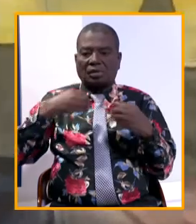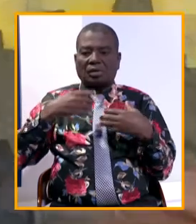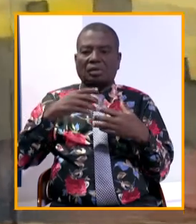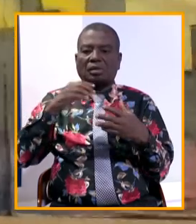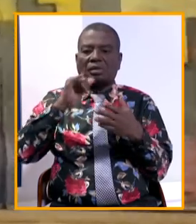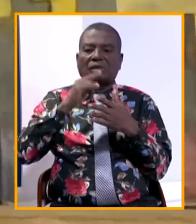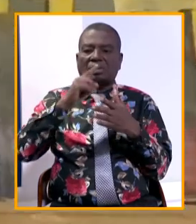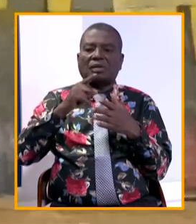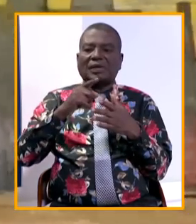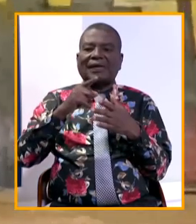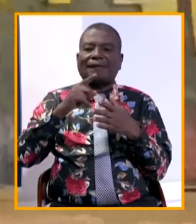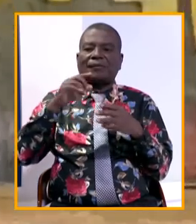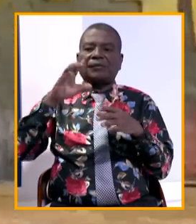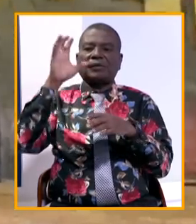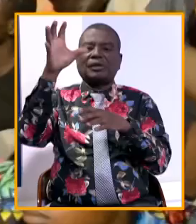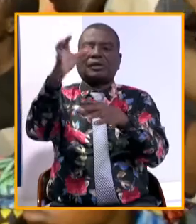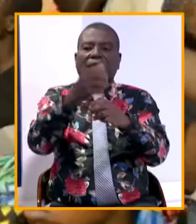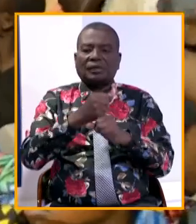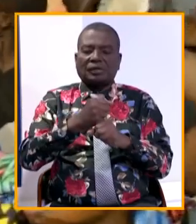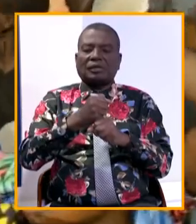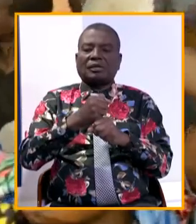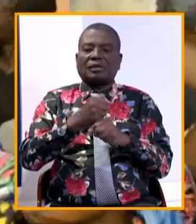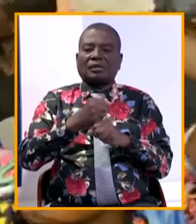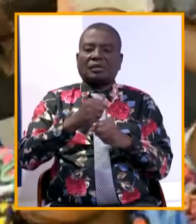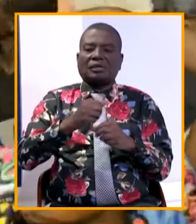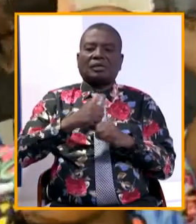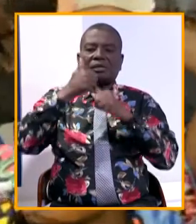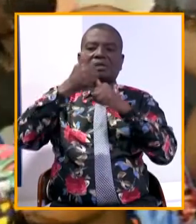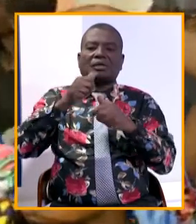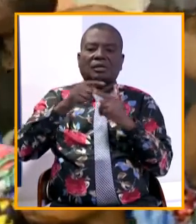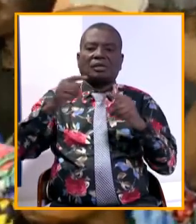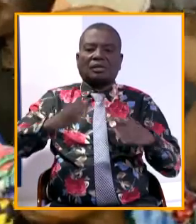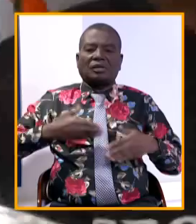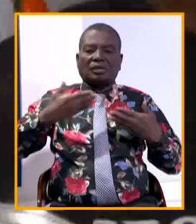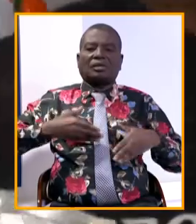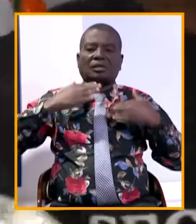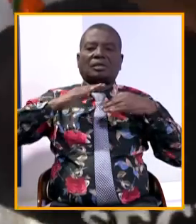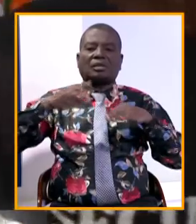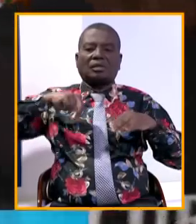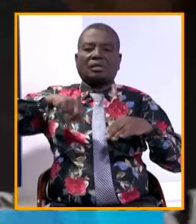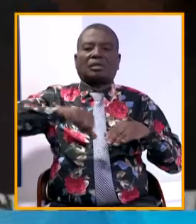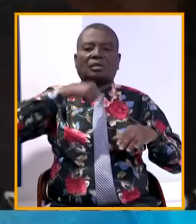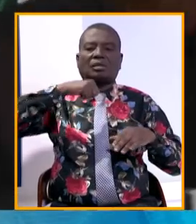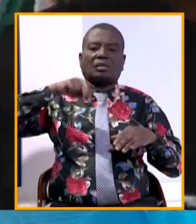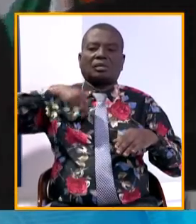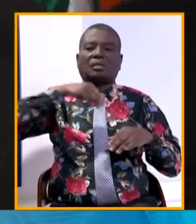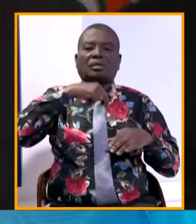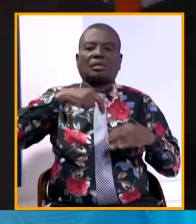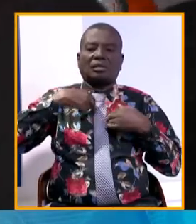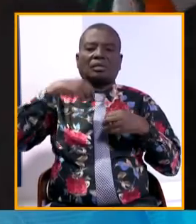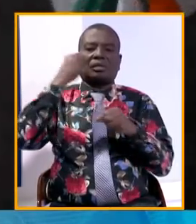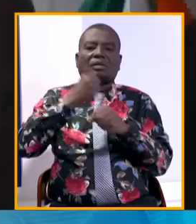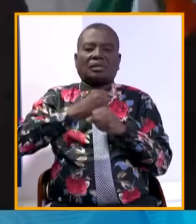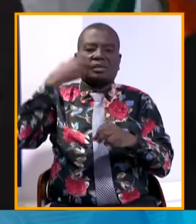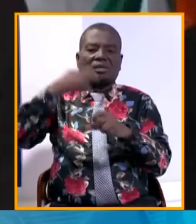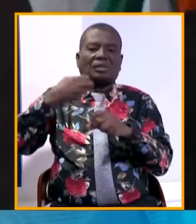donc naturellement qu'il a remporté le trophée Kobina Kwasi Agumani. Très très satisfait, nous sommes fiers parce que nous avons bossé très dur.